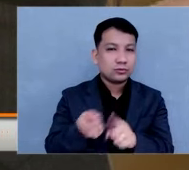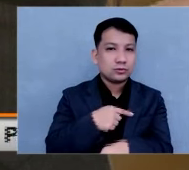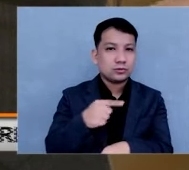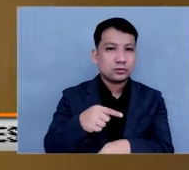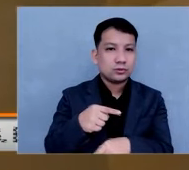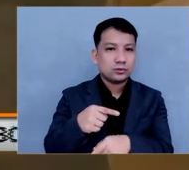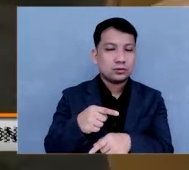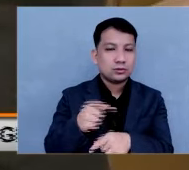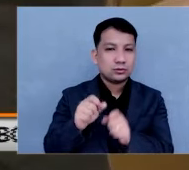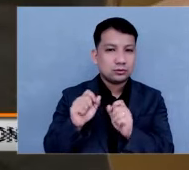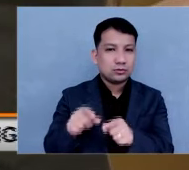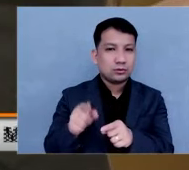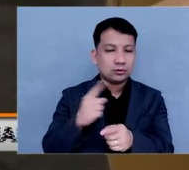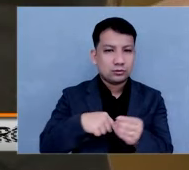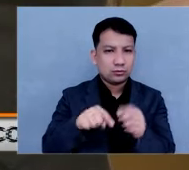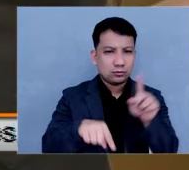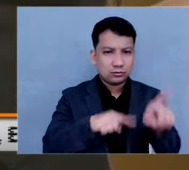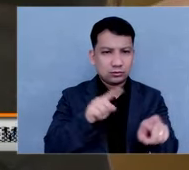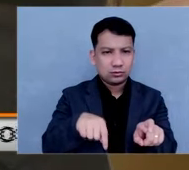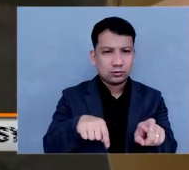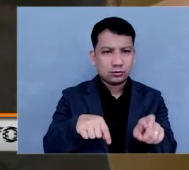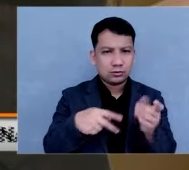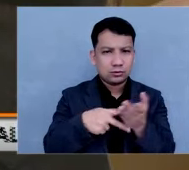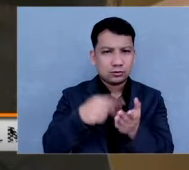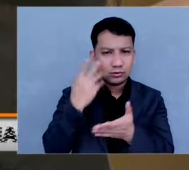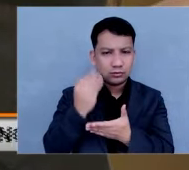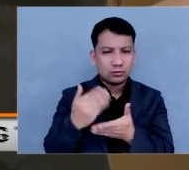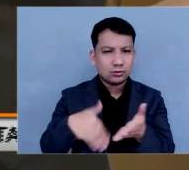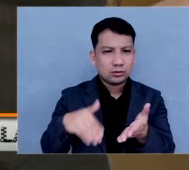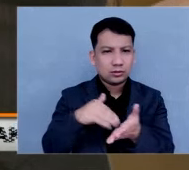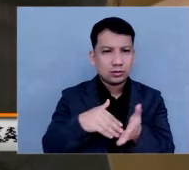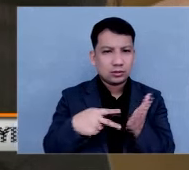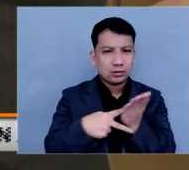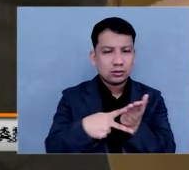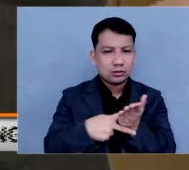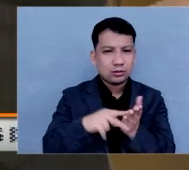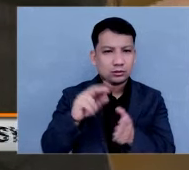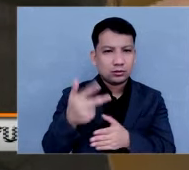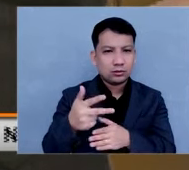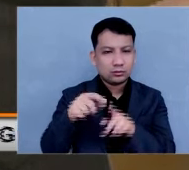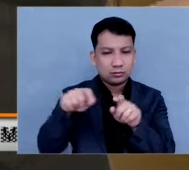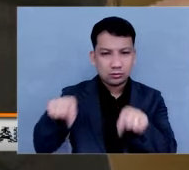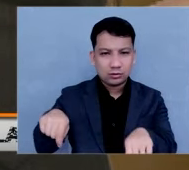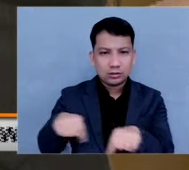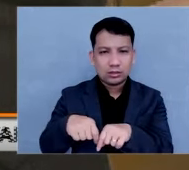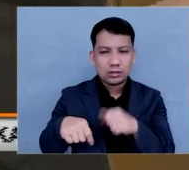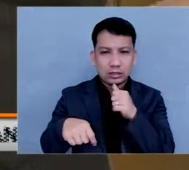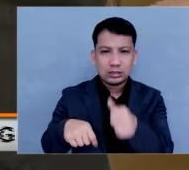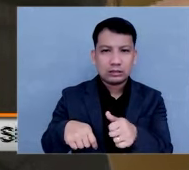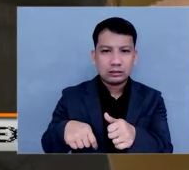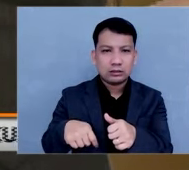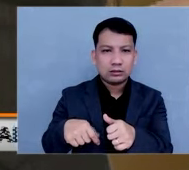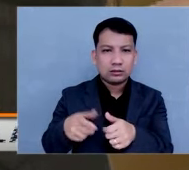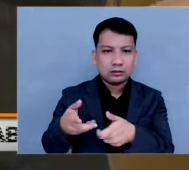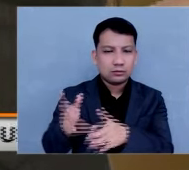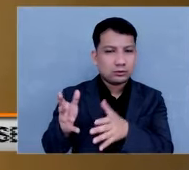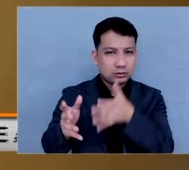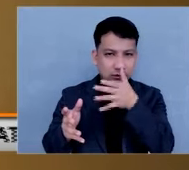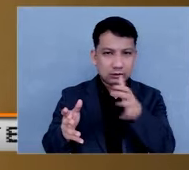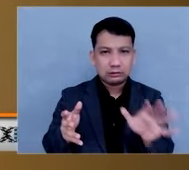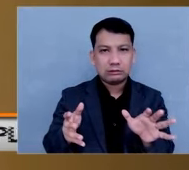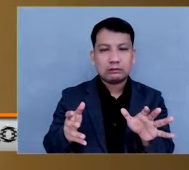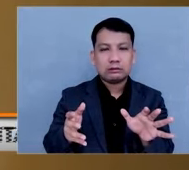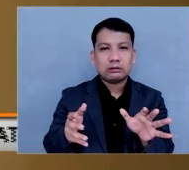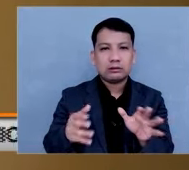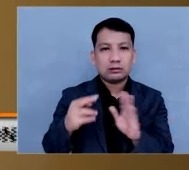reselling. Ang mga tanong tungkol sa reselling at pagbili ng ticket sa third-party platform ay hindi naman papansinin. Ang rules